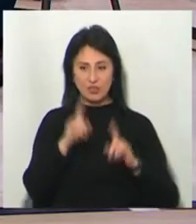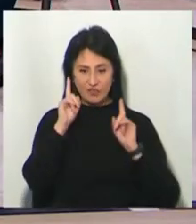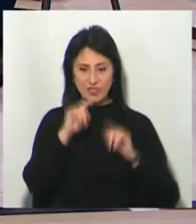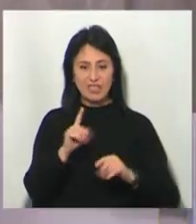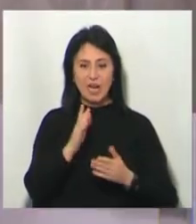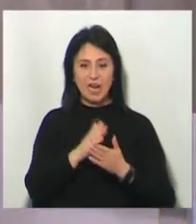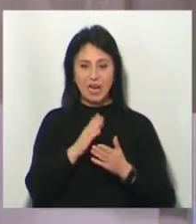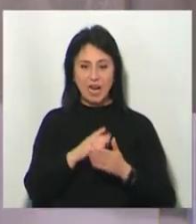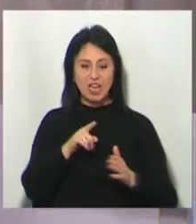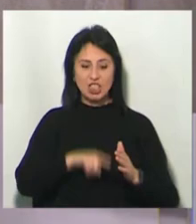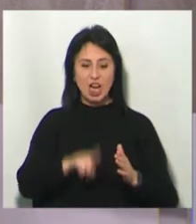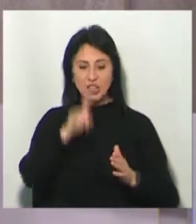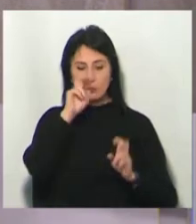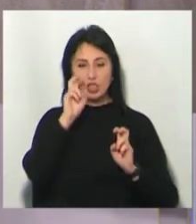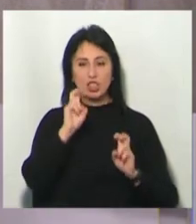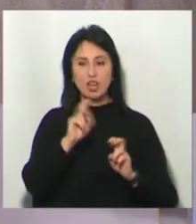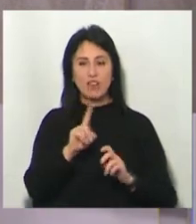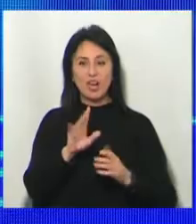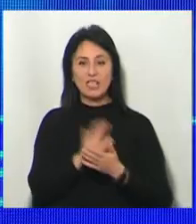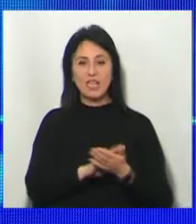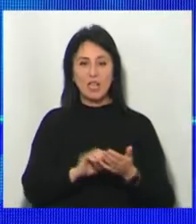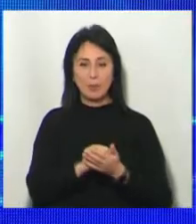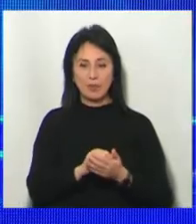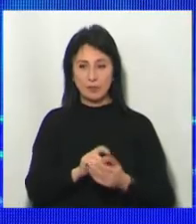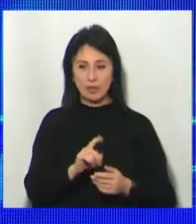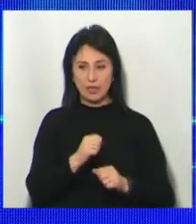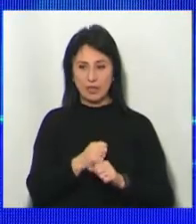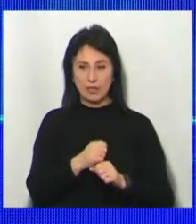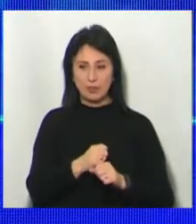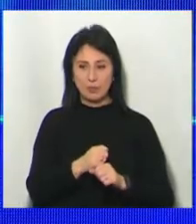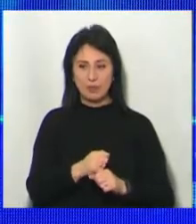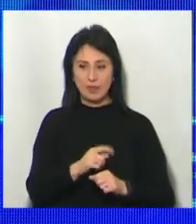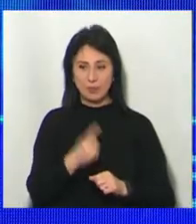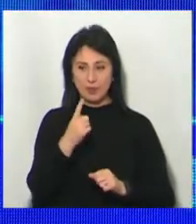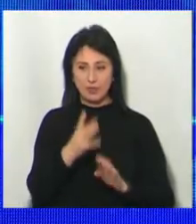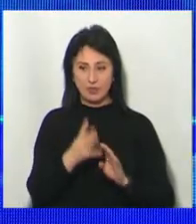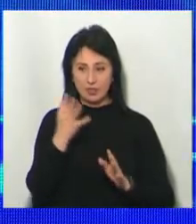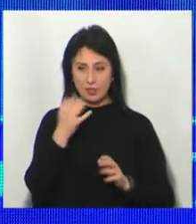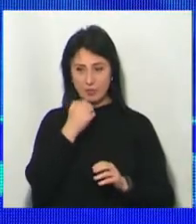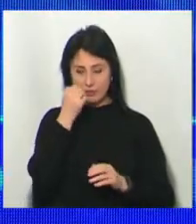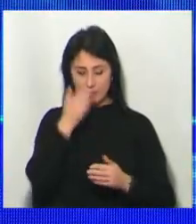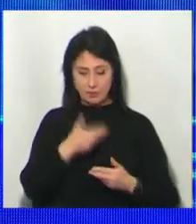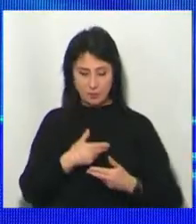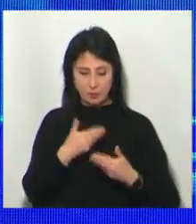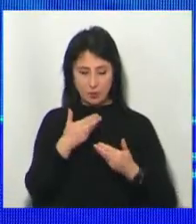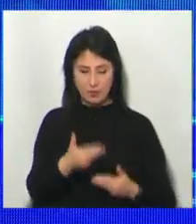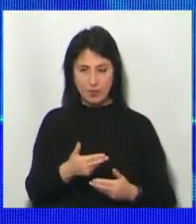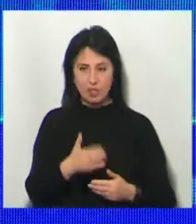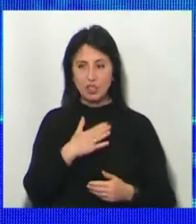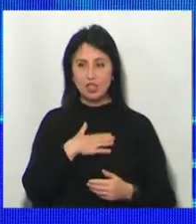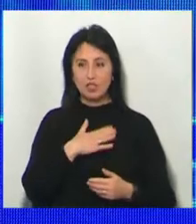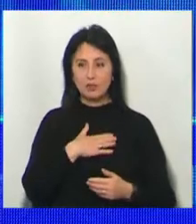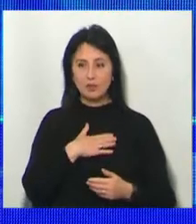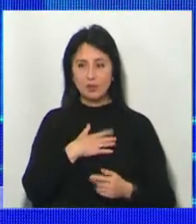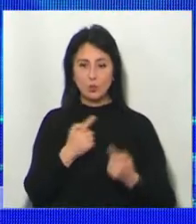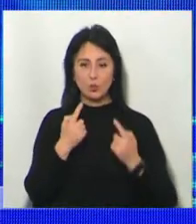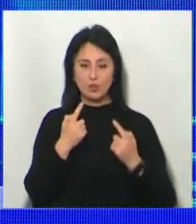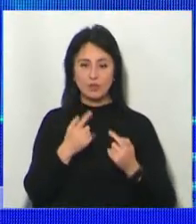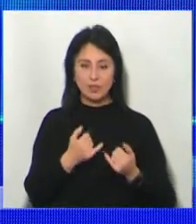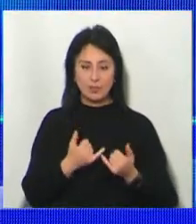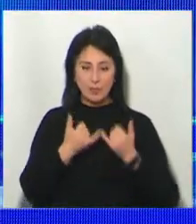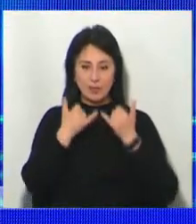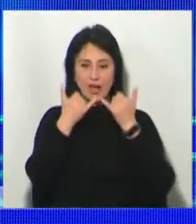vizit raris, șarpe, ja, dar asta puce să ne gătim. Pirul Rixi, Didi Madoba, Motsua, vezi, ce mi